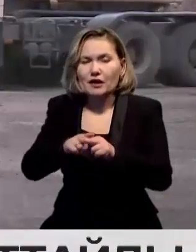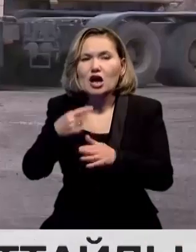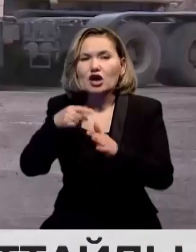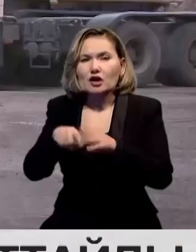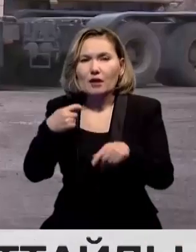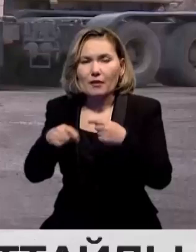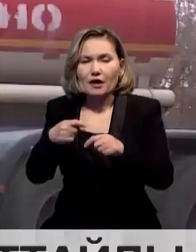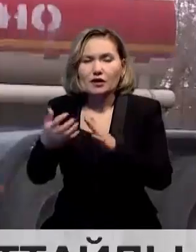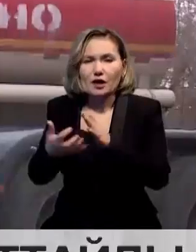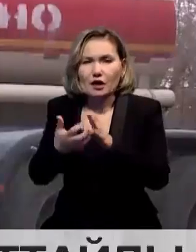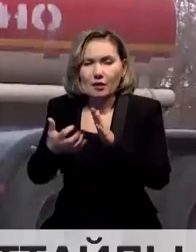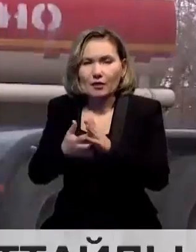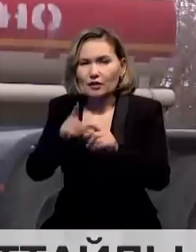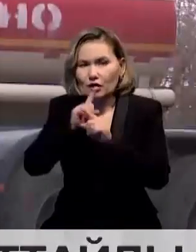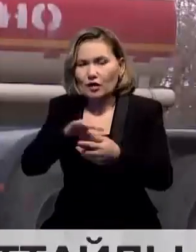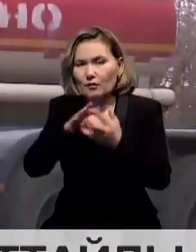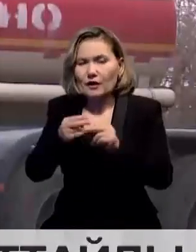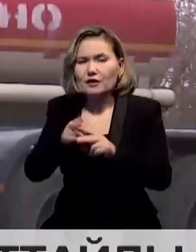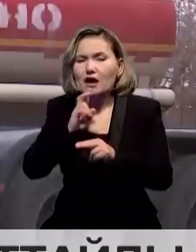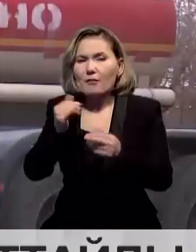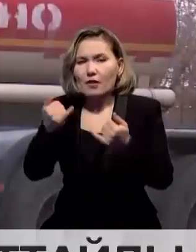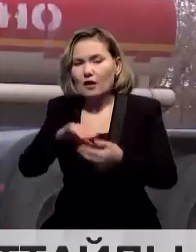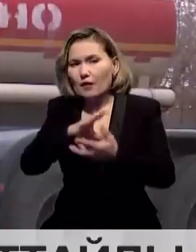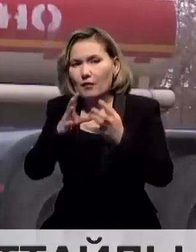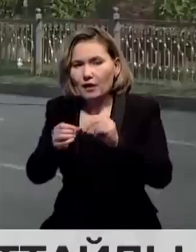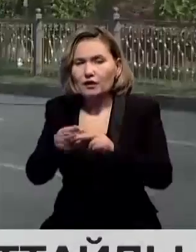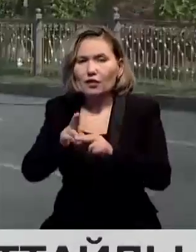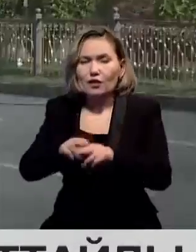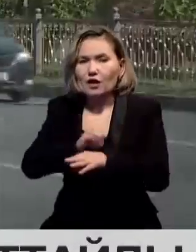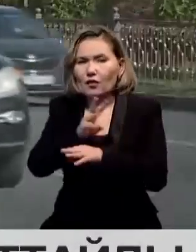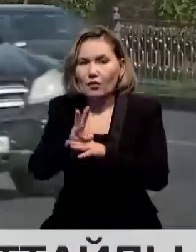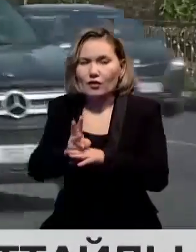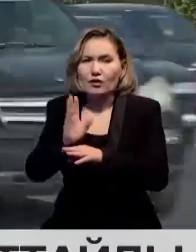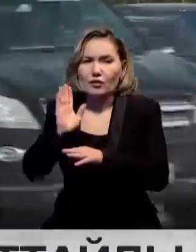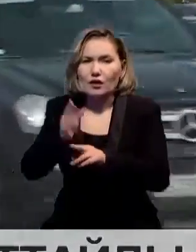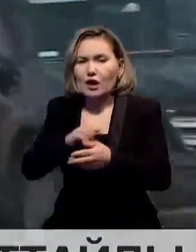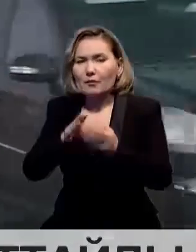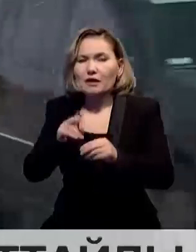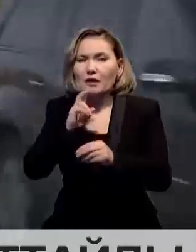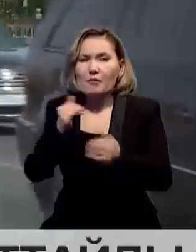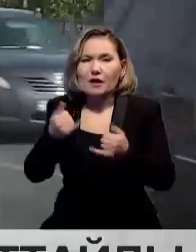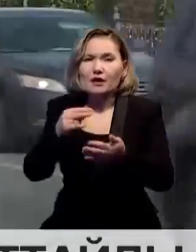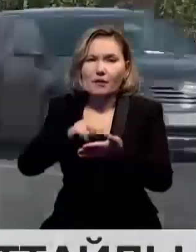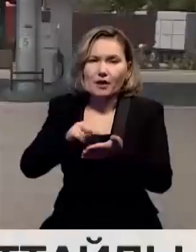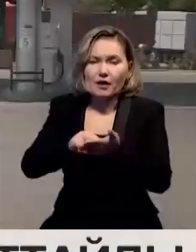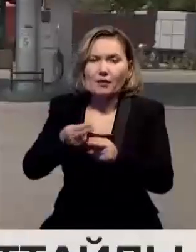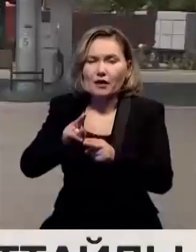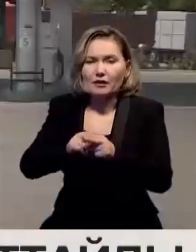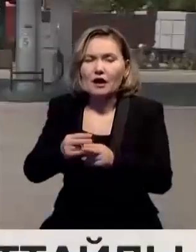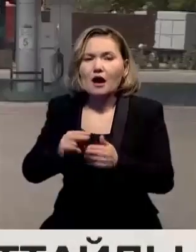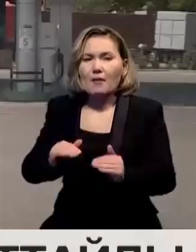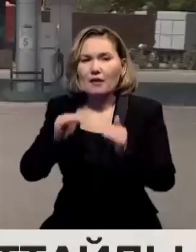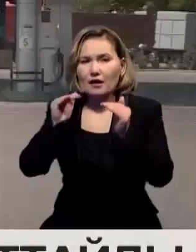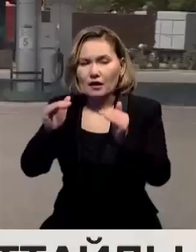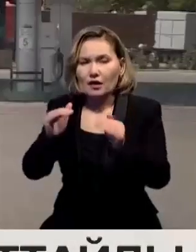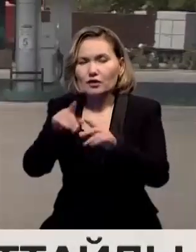нарықта тапшылық болып, инвесторлар мұнай-газ саласына деген қызығушылығын жоғалту қаупі бар. Алайда бензин бағасының өсуі